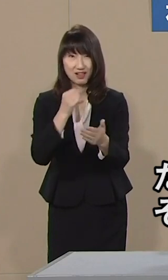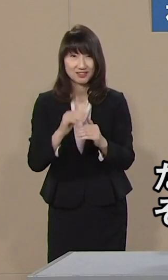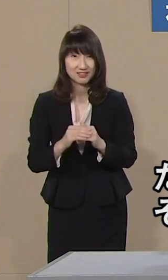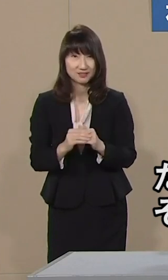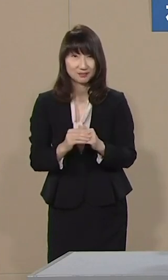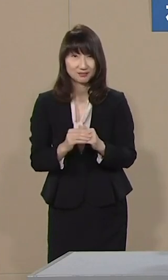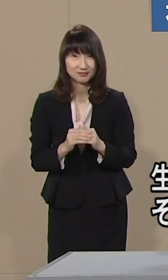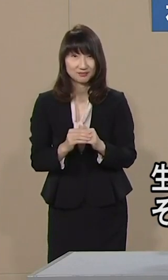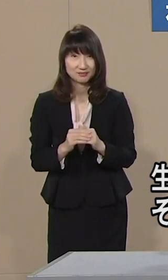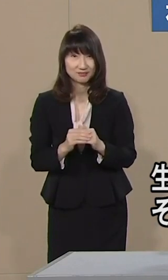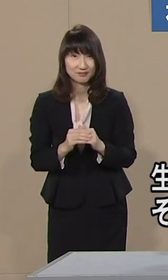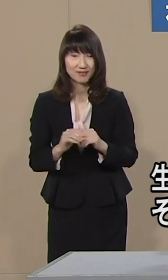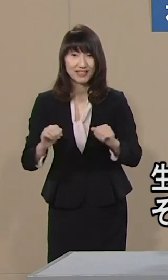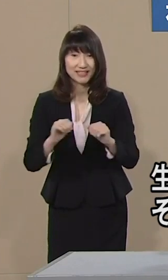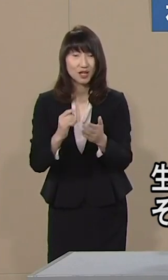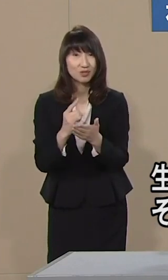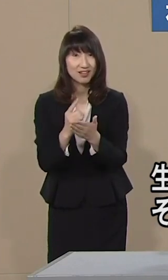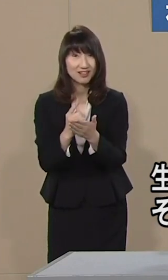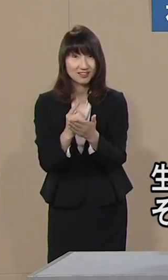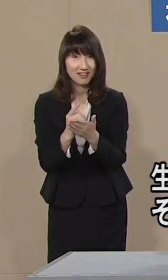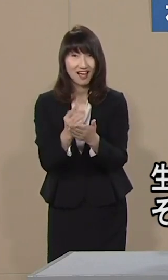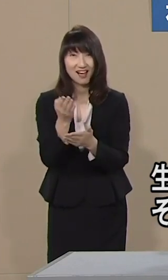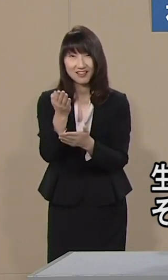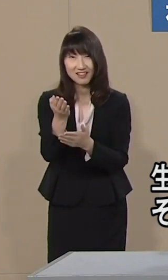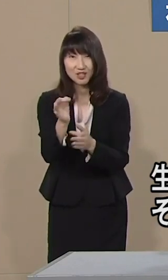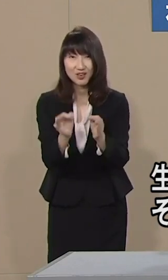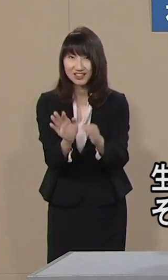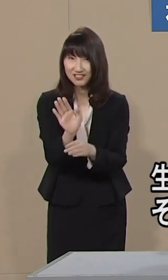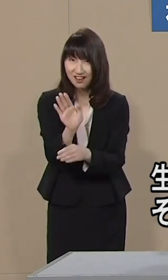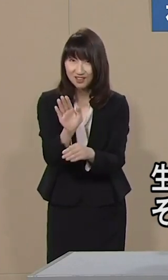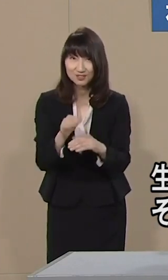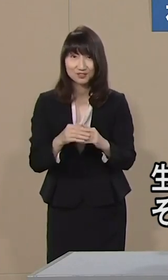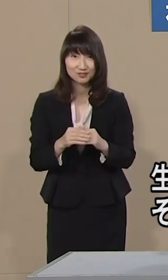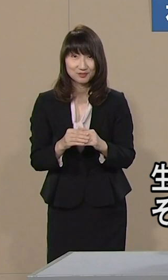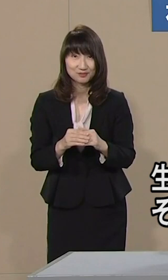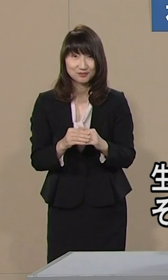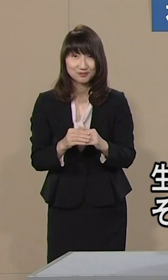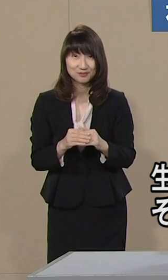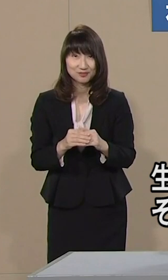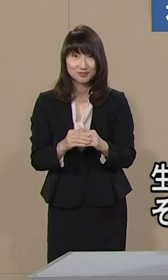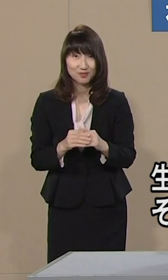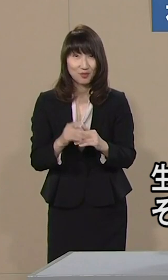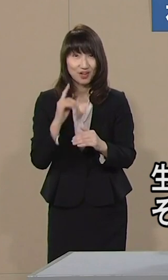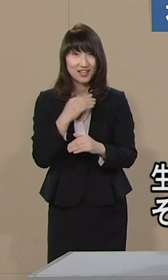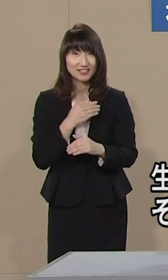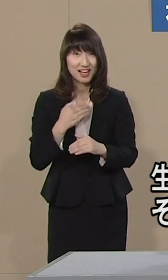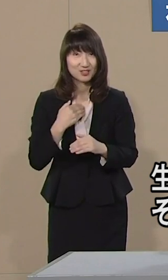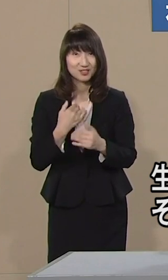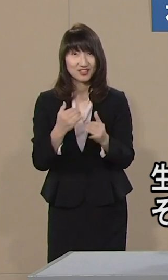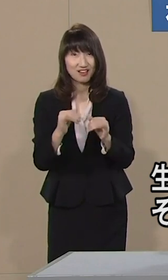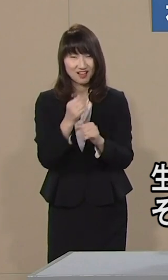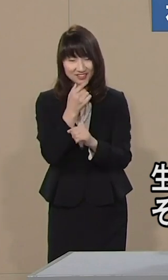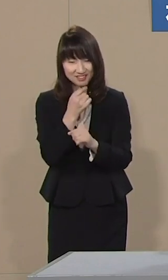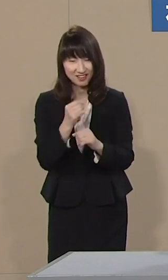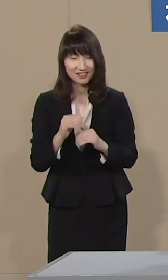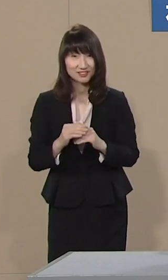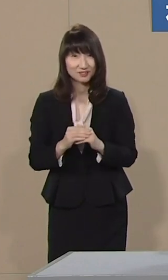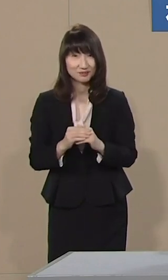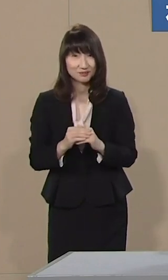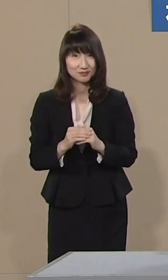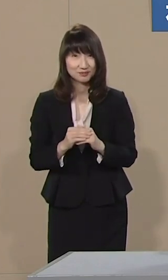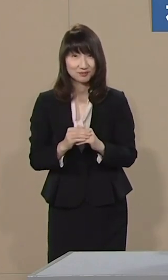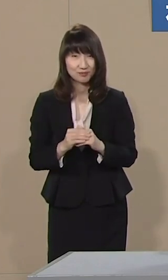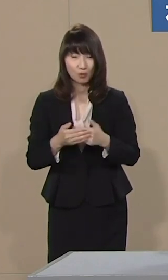たい生きているだけであなたには価値があるそう感じれる社会をつくりたい